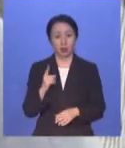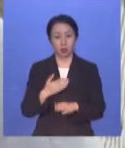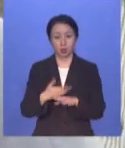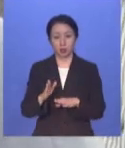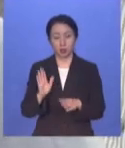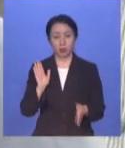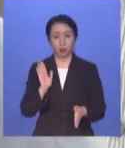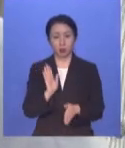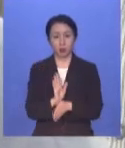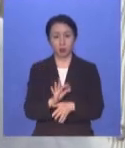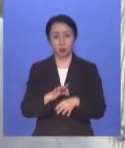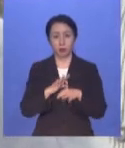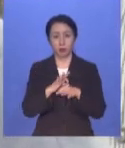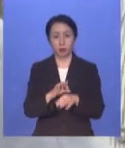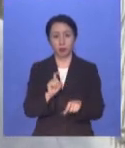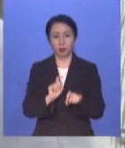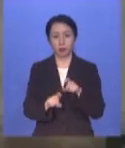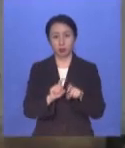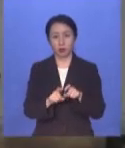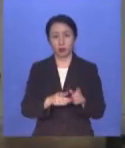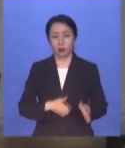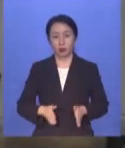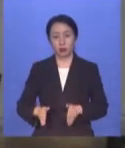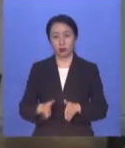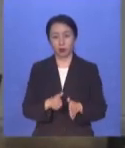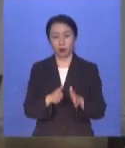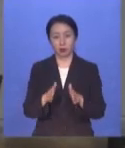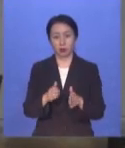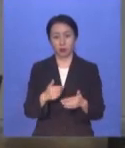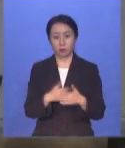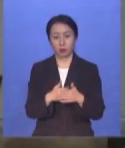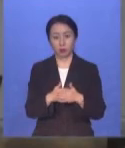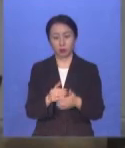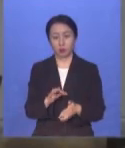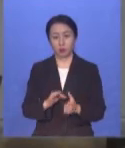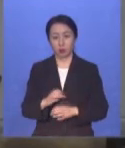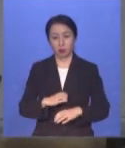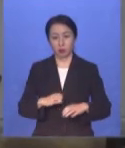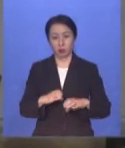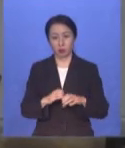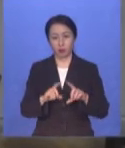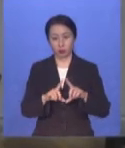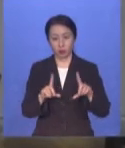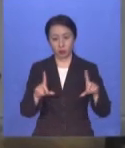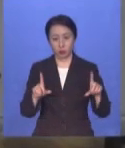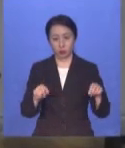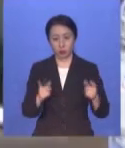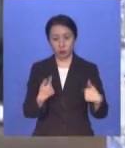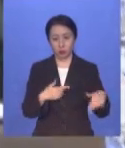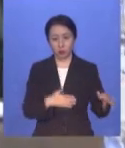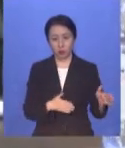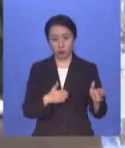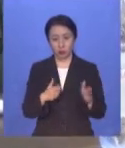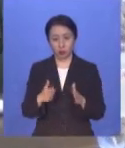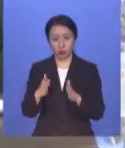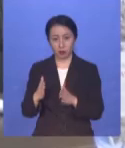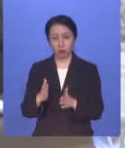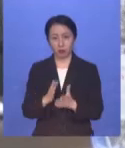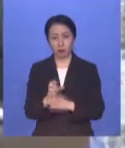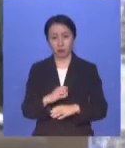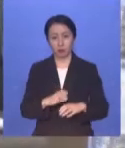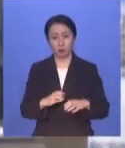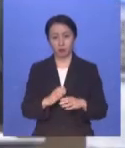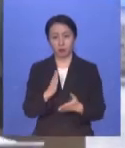даны поручения провести мониторинг дорожной инфраструктуры вблизи общеобразовательных учреждений и организовать оперативное